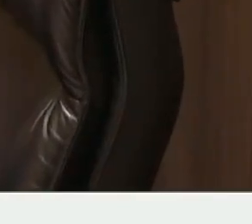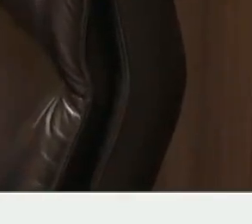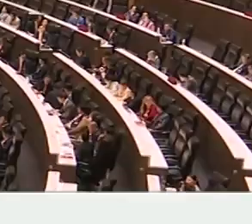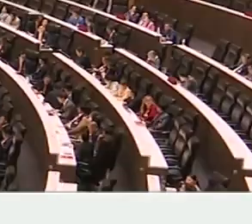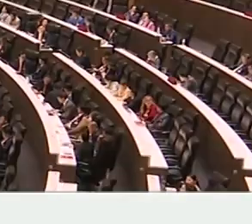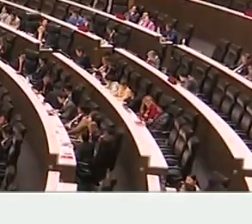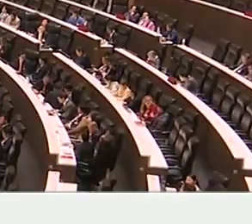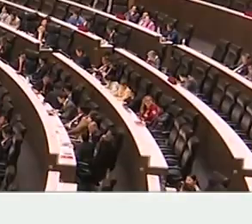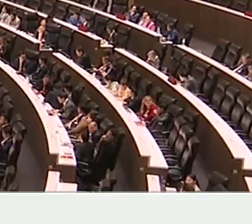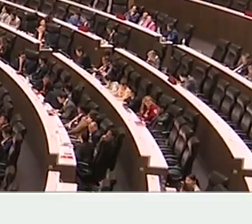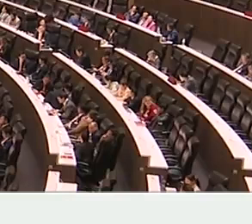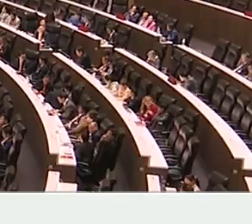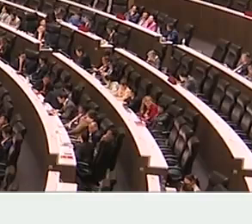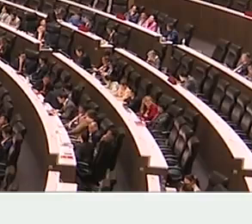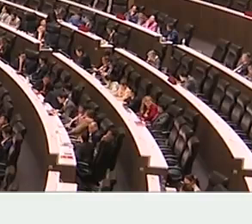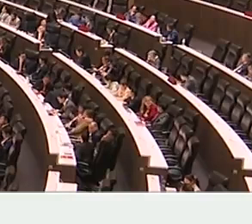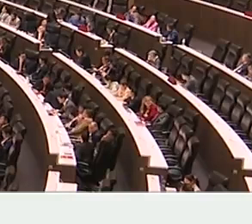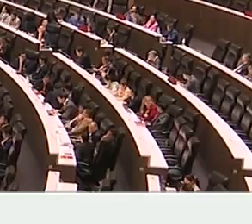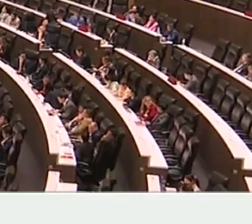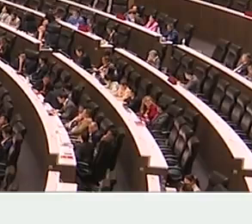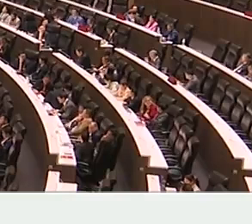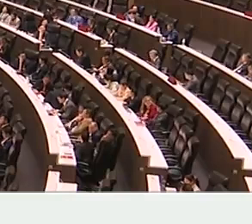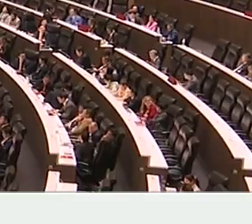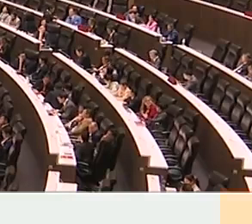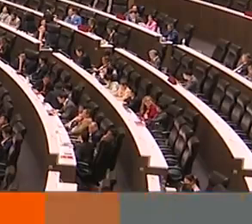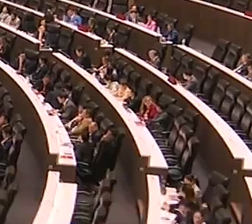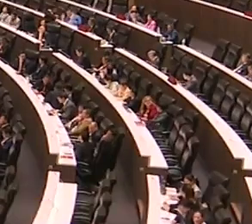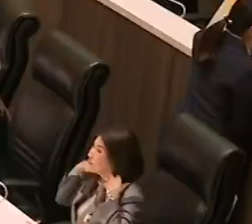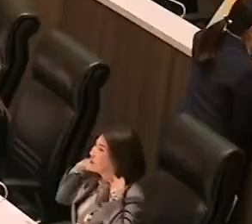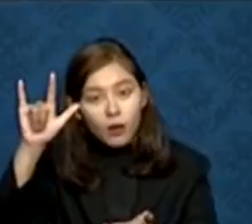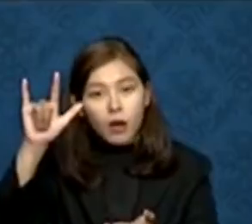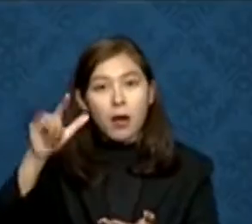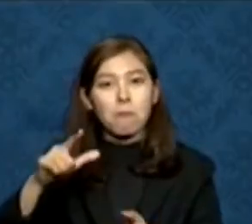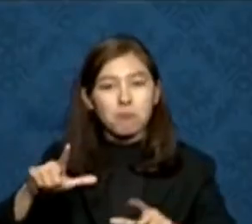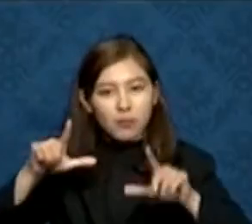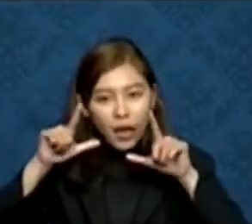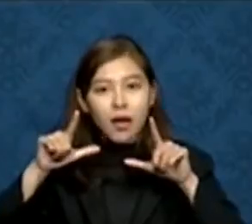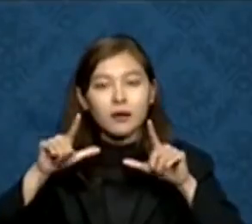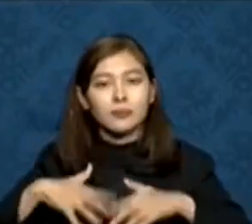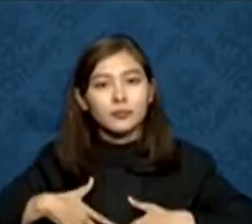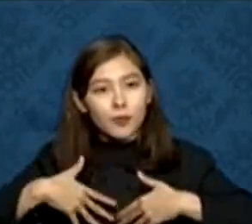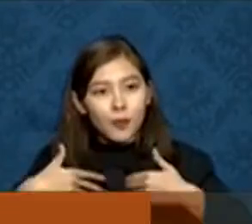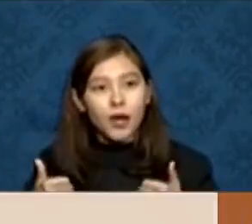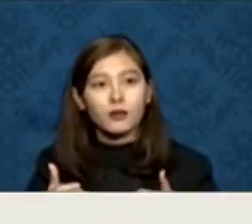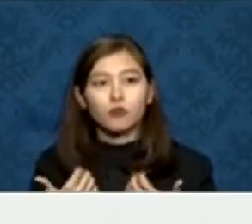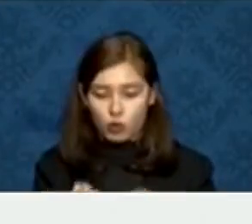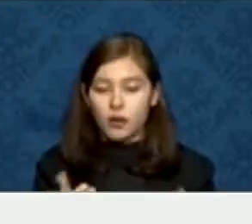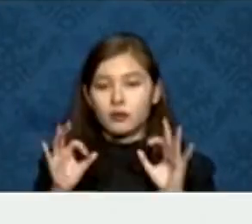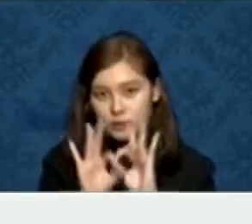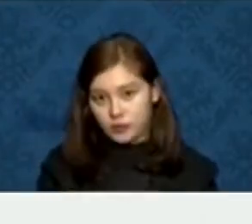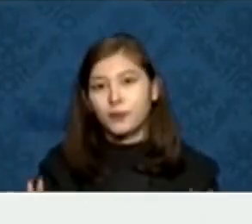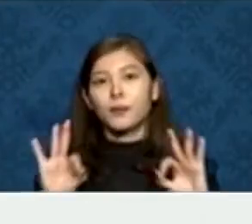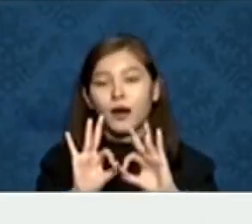ผลิตในประเทศไทยการที่นักทนักลงทุนต่างประเทศจะมาอยู่ในประเทศไทยเรื่องเหล่านี้เป็นเรื่องสำคัญ